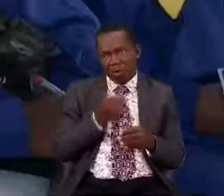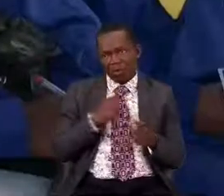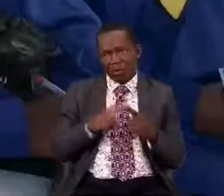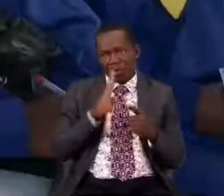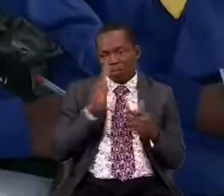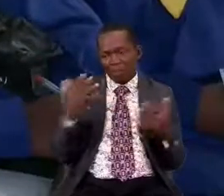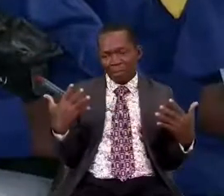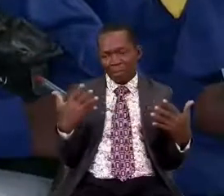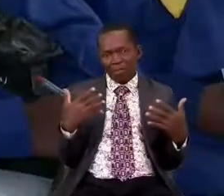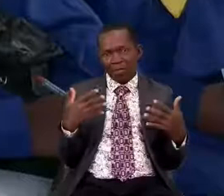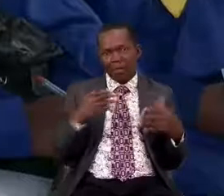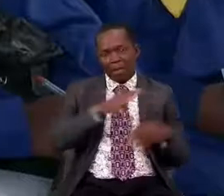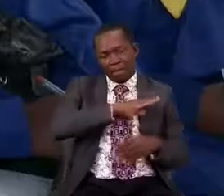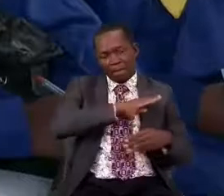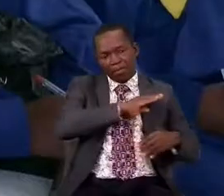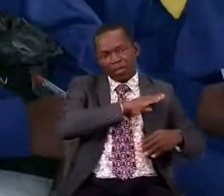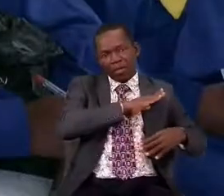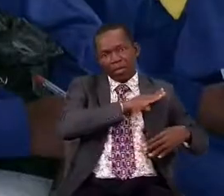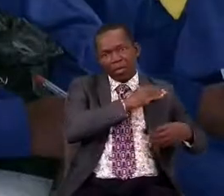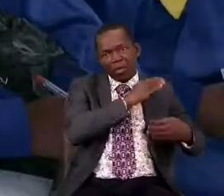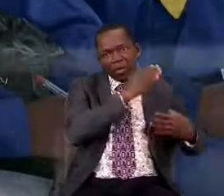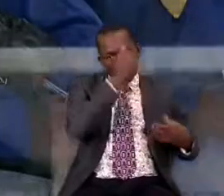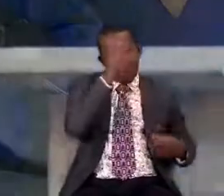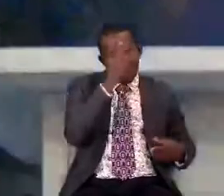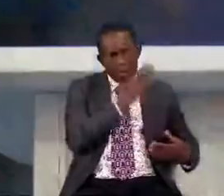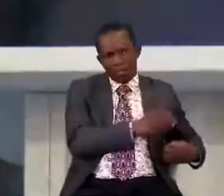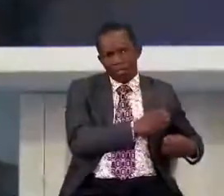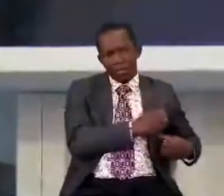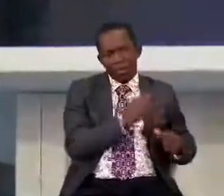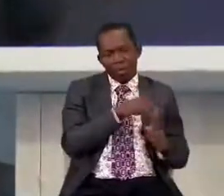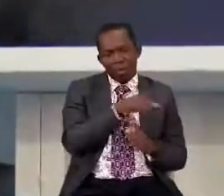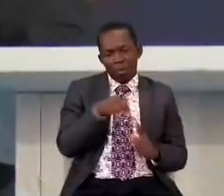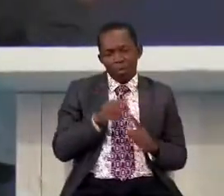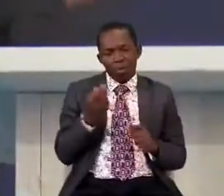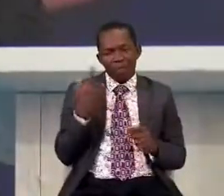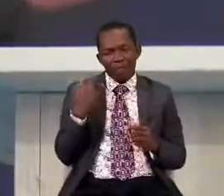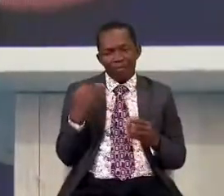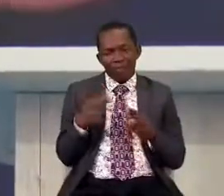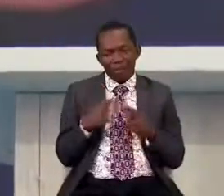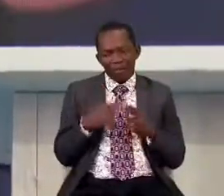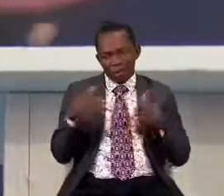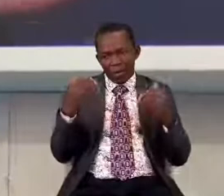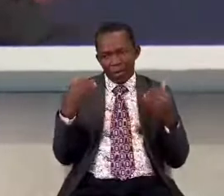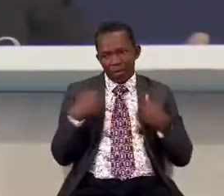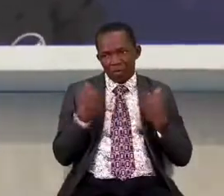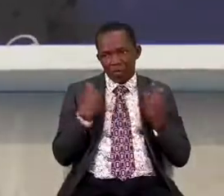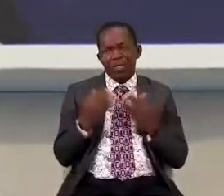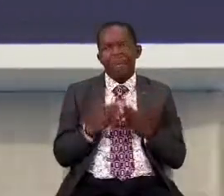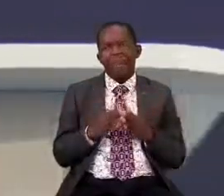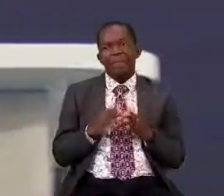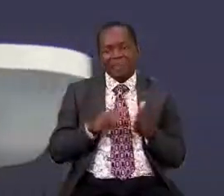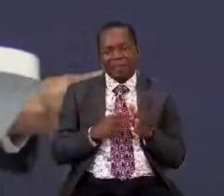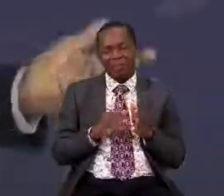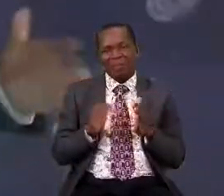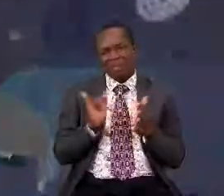toi tant que et tu es utile. Et la force de la jeunesse et le courage de la jeunesse